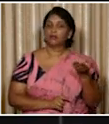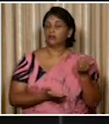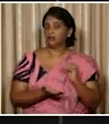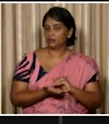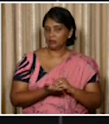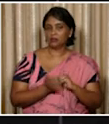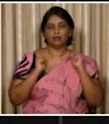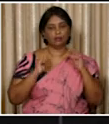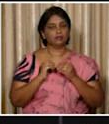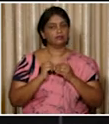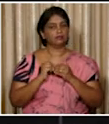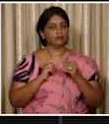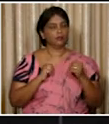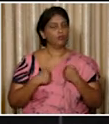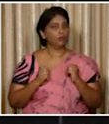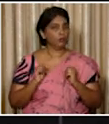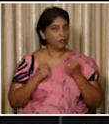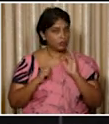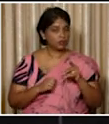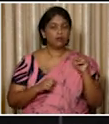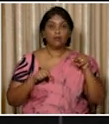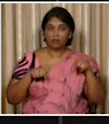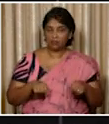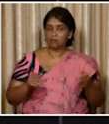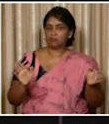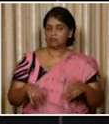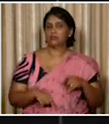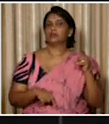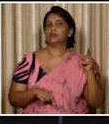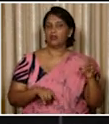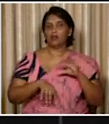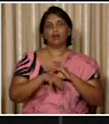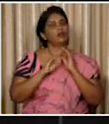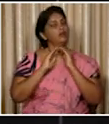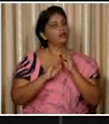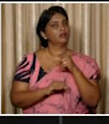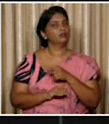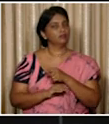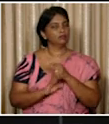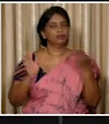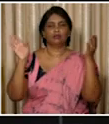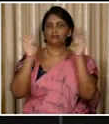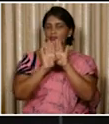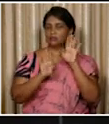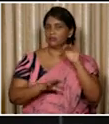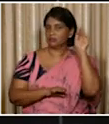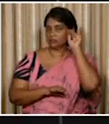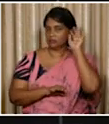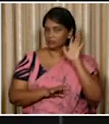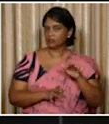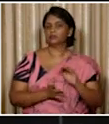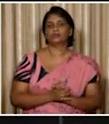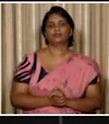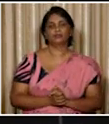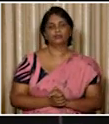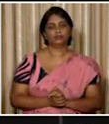சராசரி 340 மேற்பட்ட நோயாளர்கள் அந்த வைத்தியசாலைக்கு வந்து திரும்பி போயிருக்கிறார்கள். அங்கே வைத்தியம் யாருக்கும்